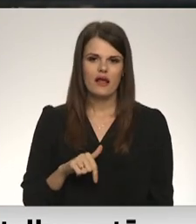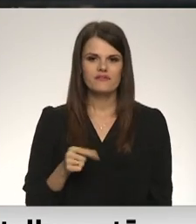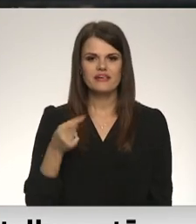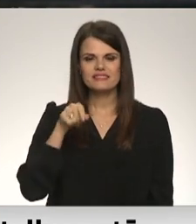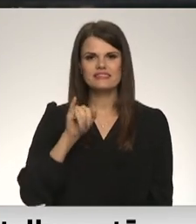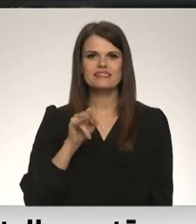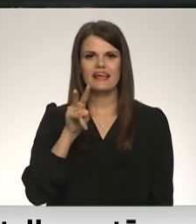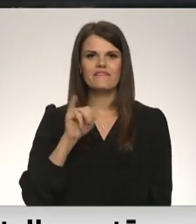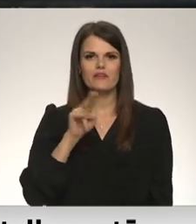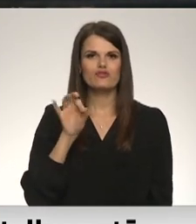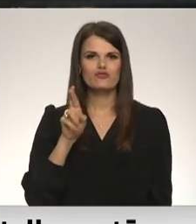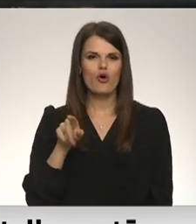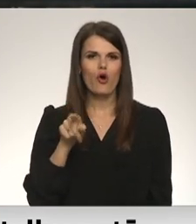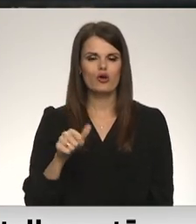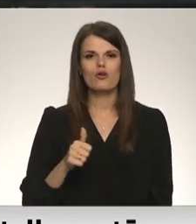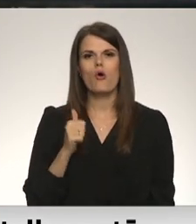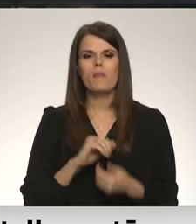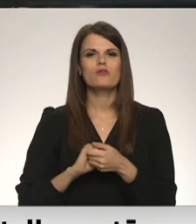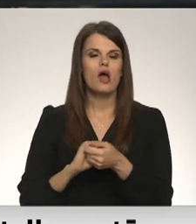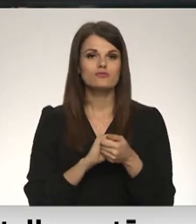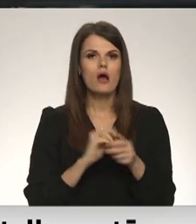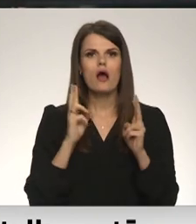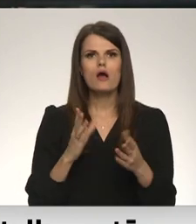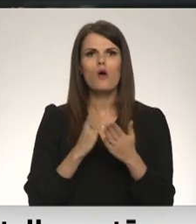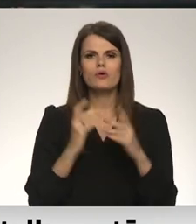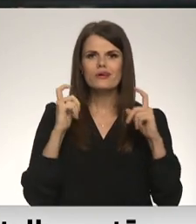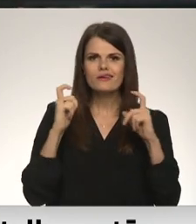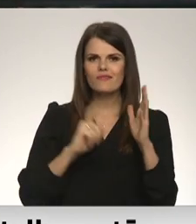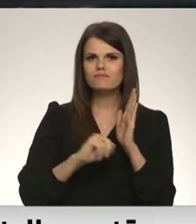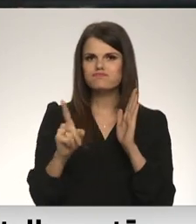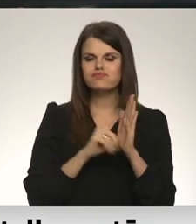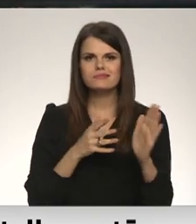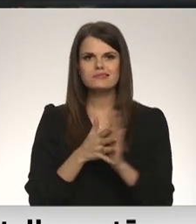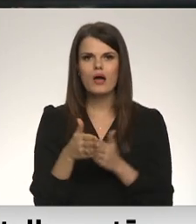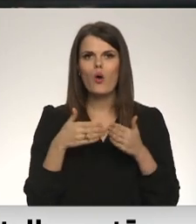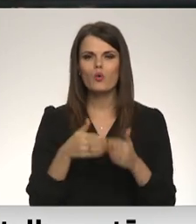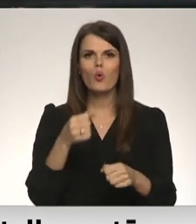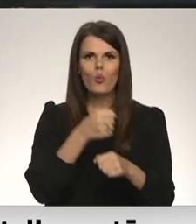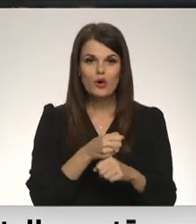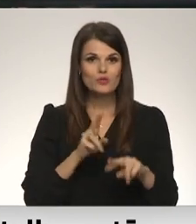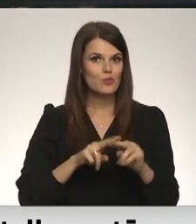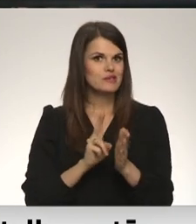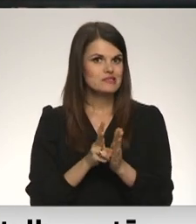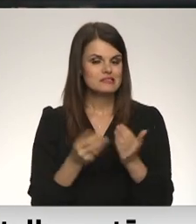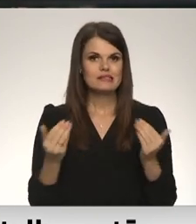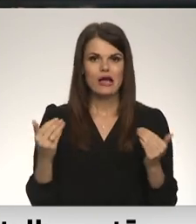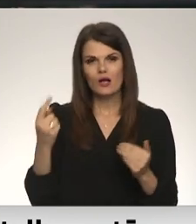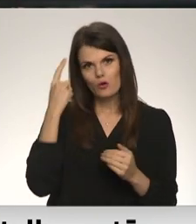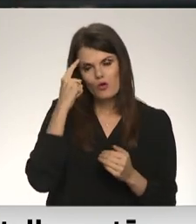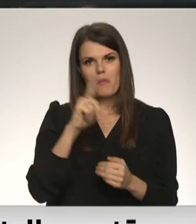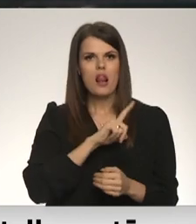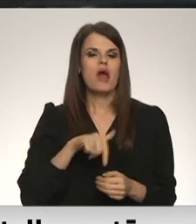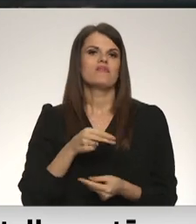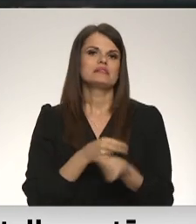kompāniju asociācija. Par to, kā turpmāk notiks kravu pārvadājumi caur ostām un pat dzelzceļu, pašlaik domā gan Latvijas uzņēmēji,